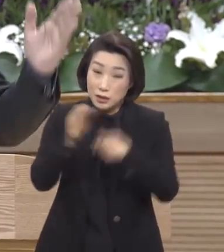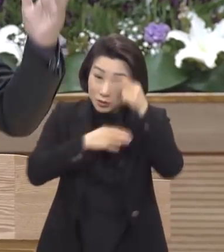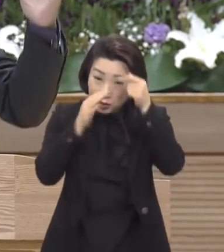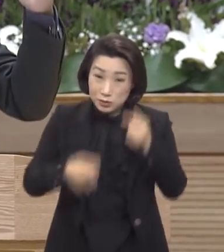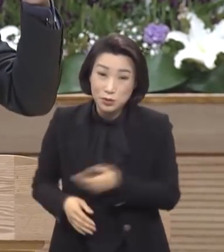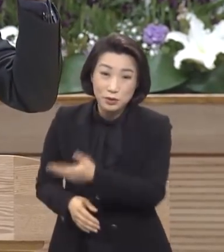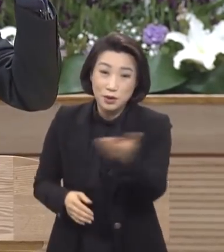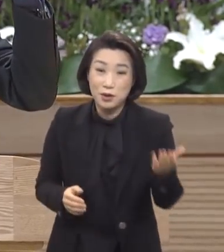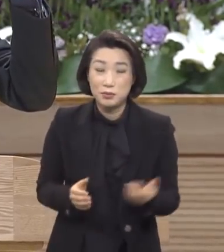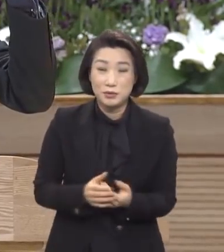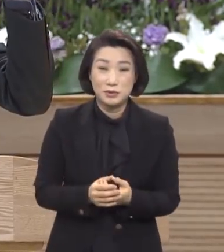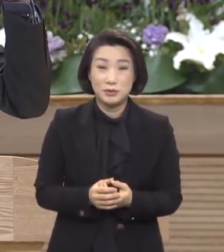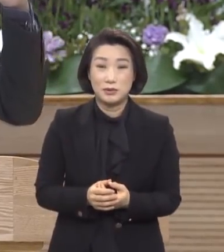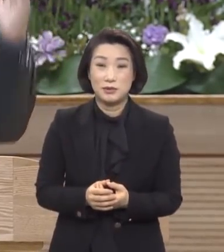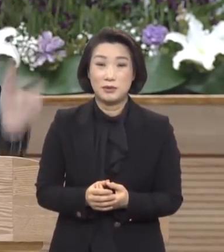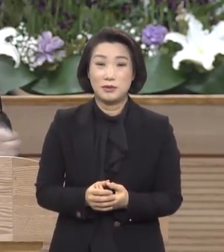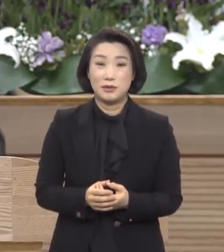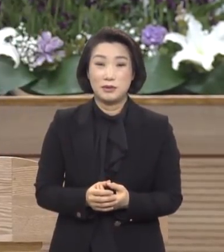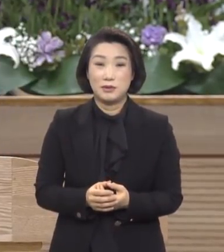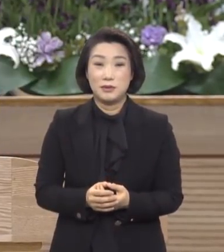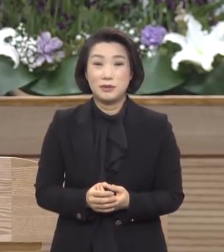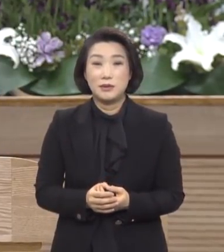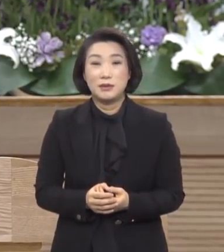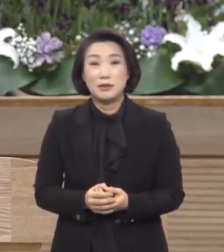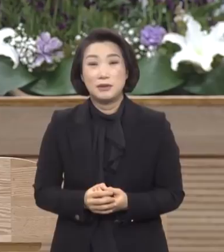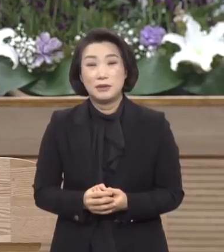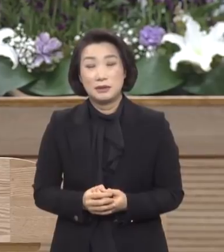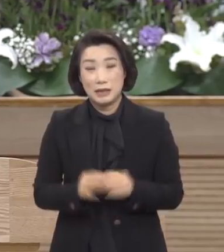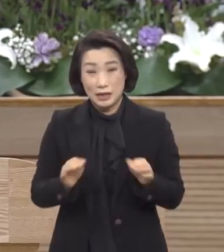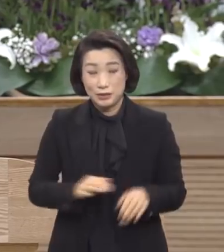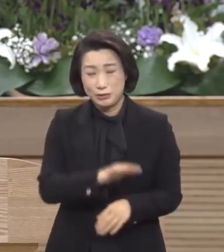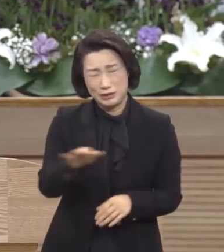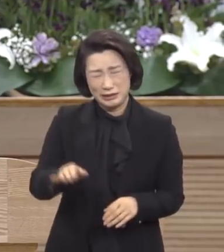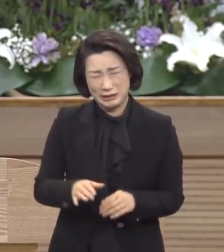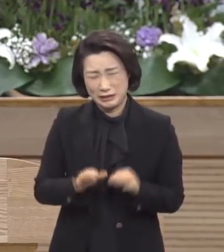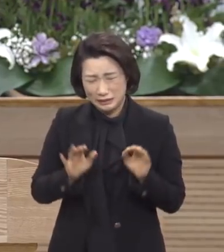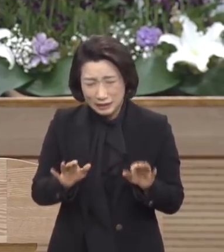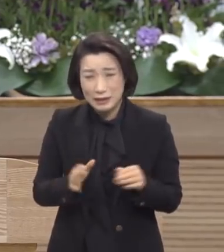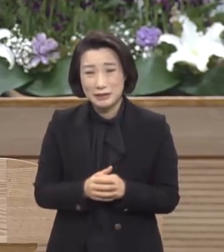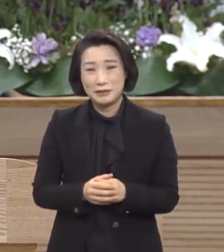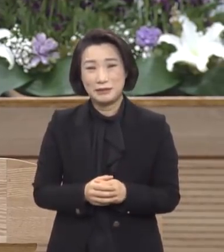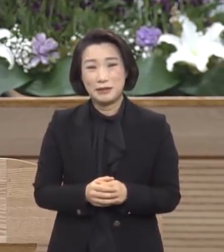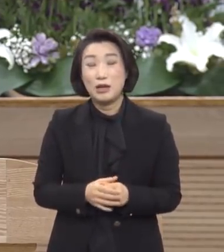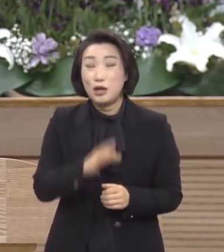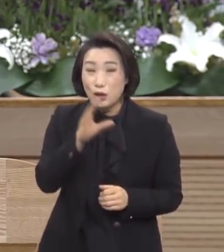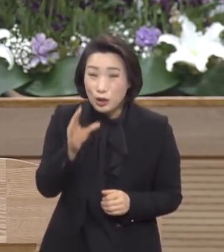사랑하는 연제주와함께 성도들이요, 우리 진짜